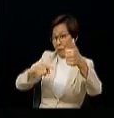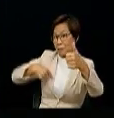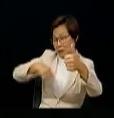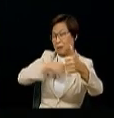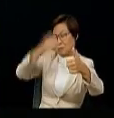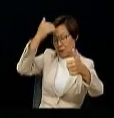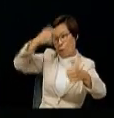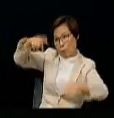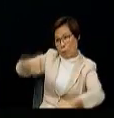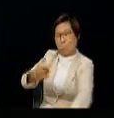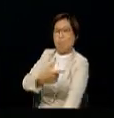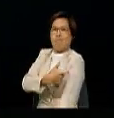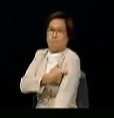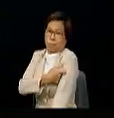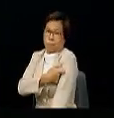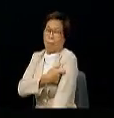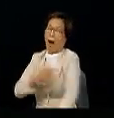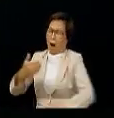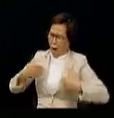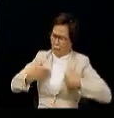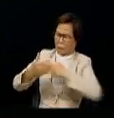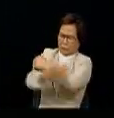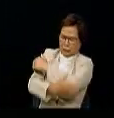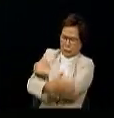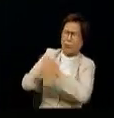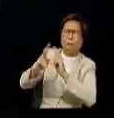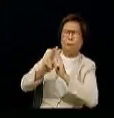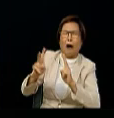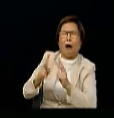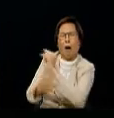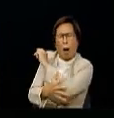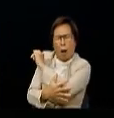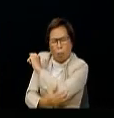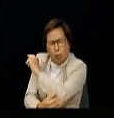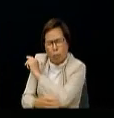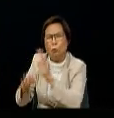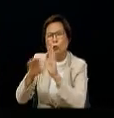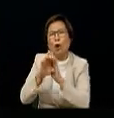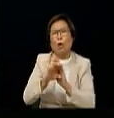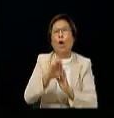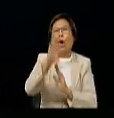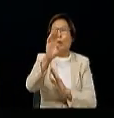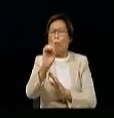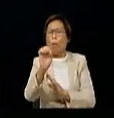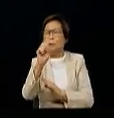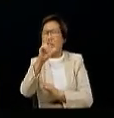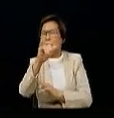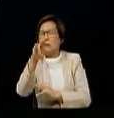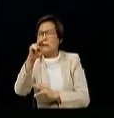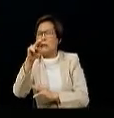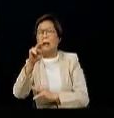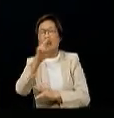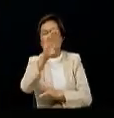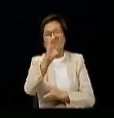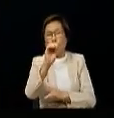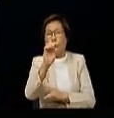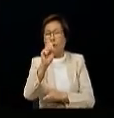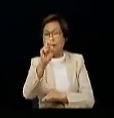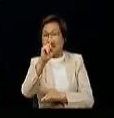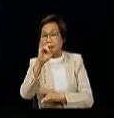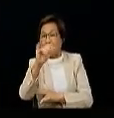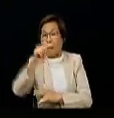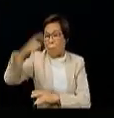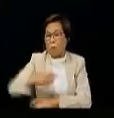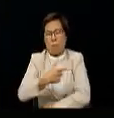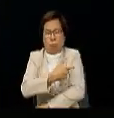perlukan website dan ada negara yang sangat susah seperti Bosnia juga memerlukan website kita